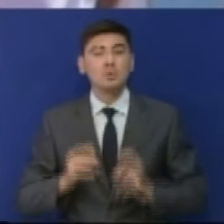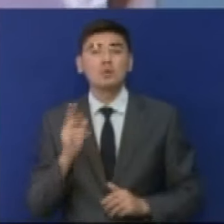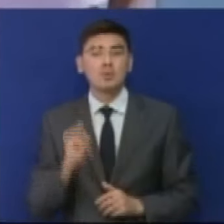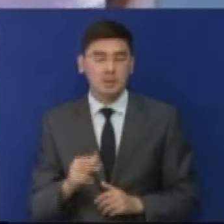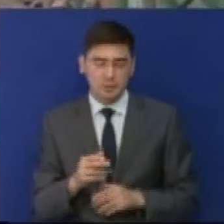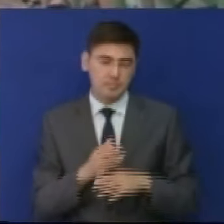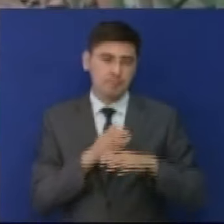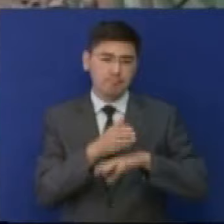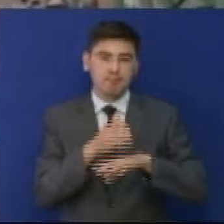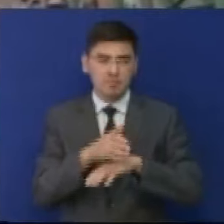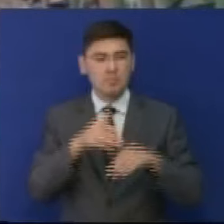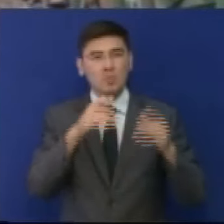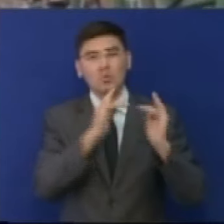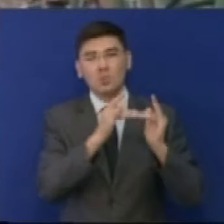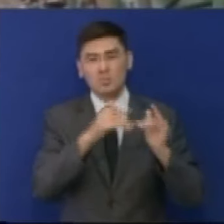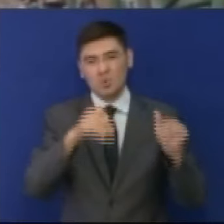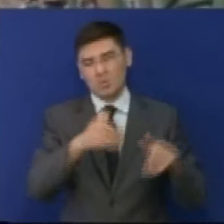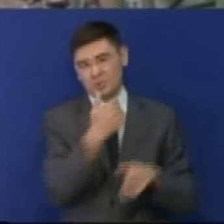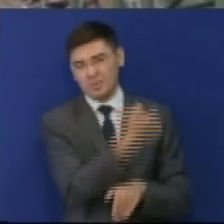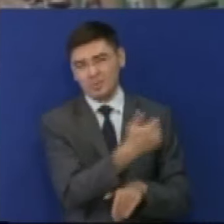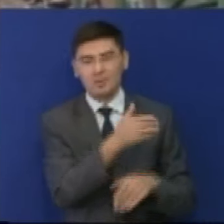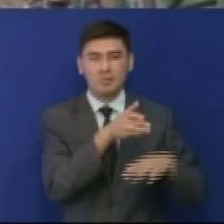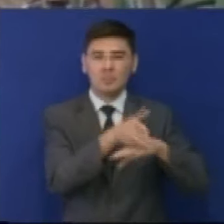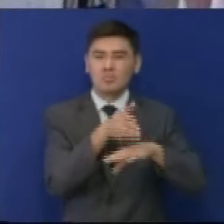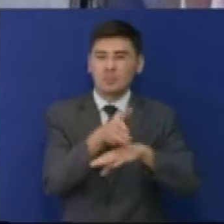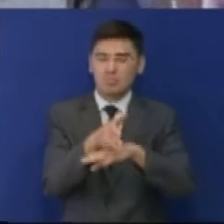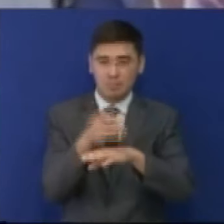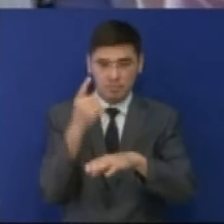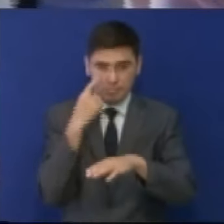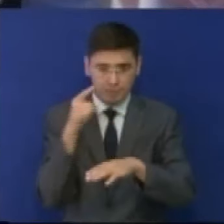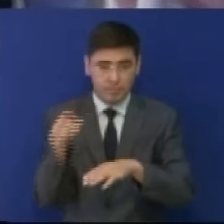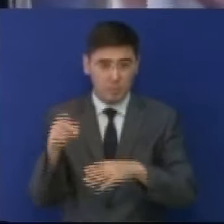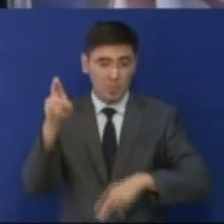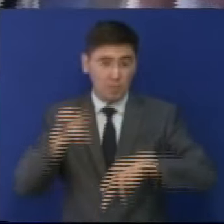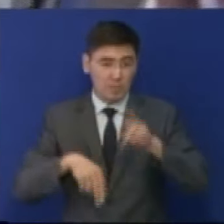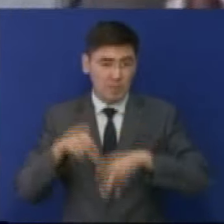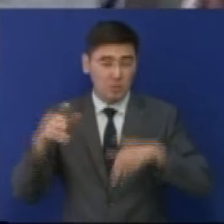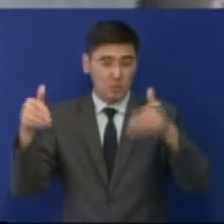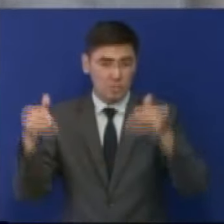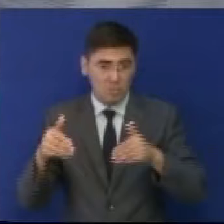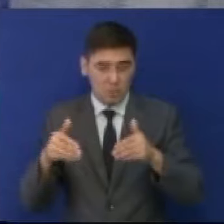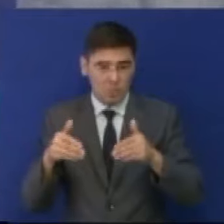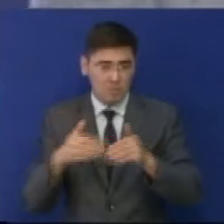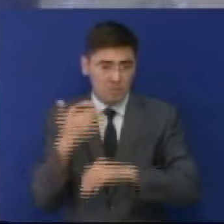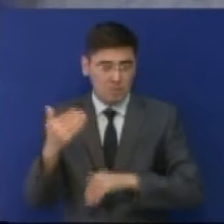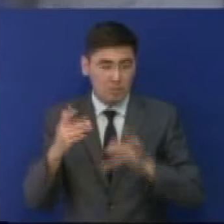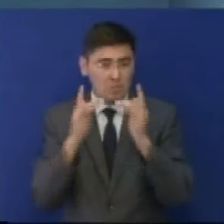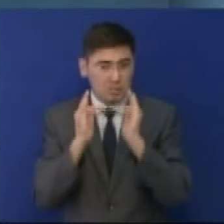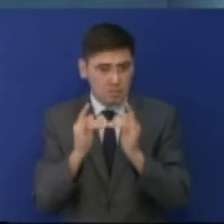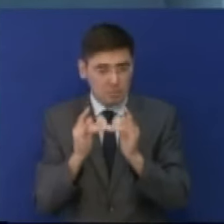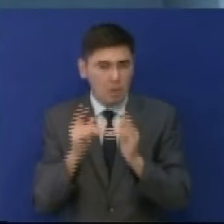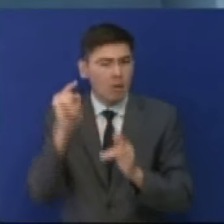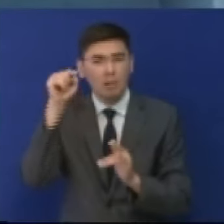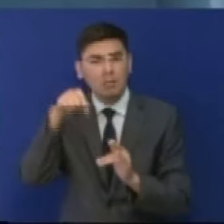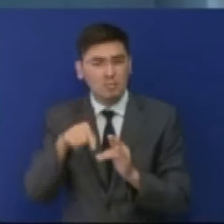группы обошли с проверкой ряд общежитий колледжей. Всеобщее внимание членов мониторинговой группы тогда привлекло общежитие строительного колледжа,